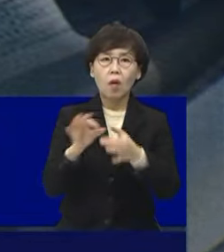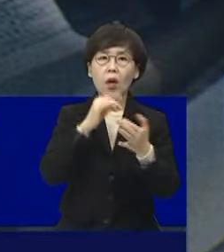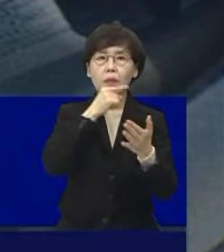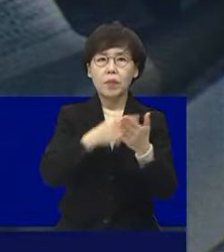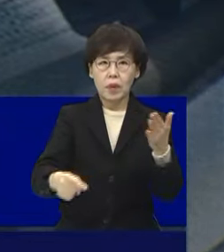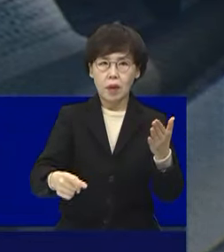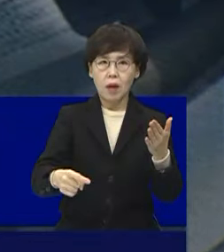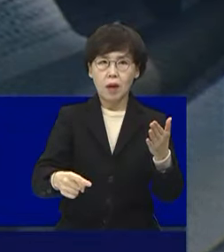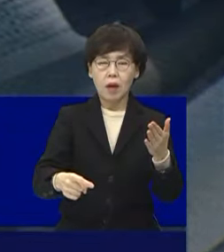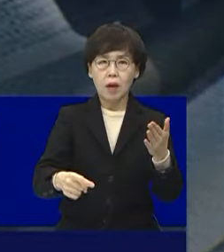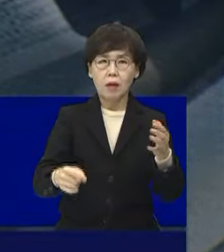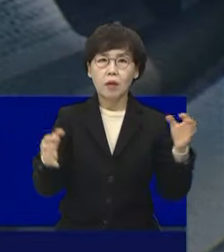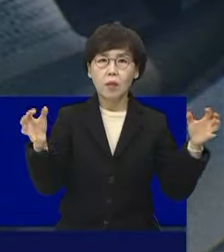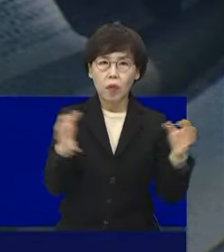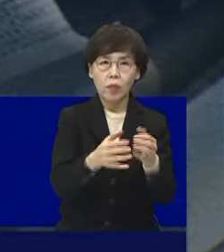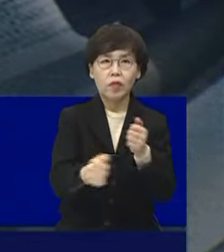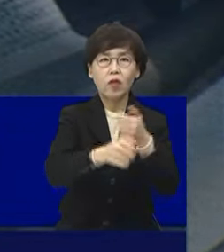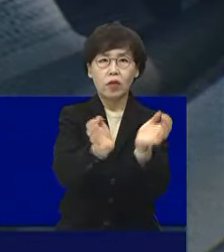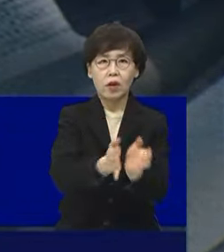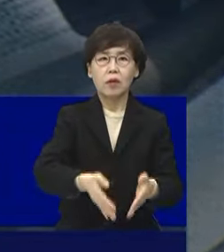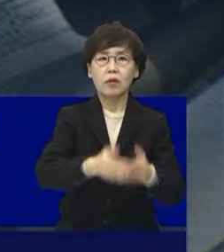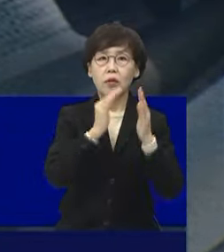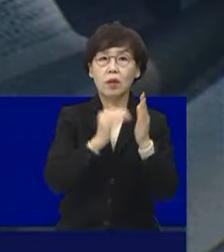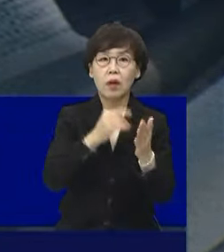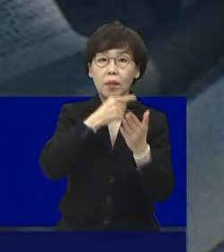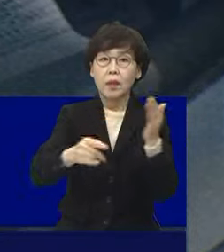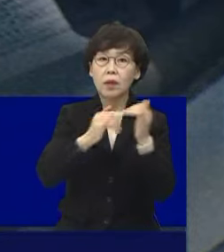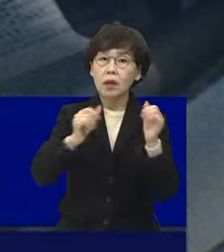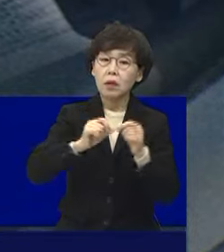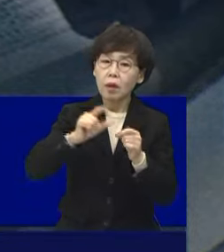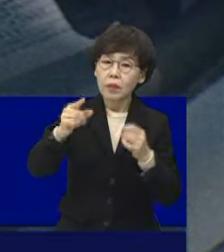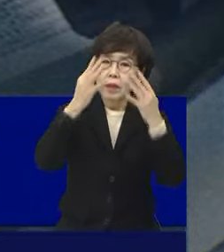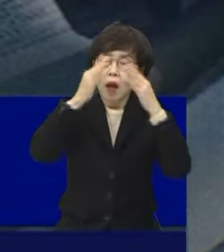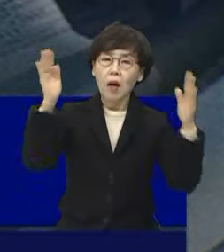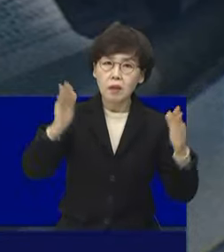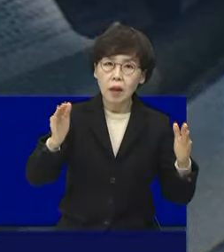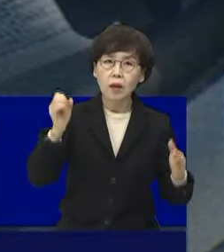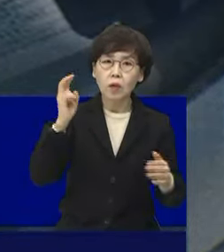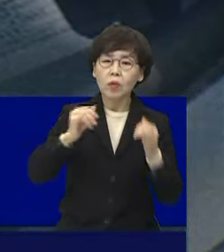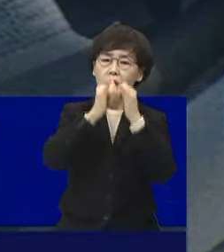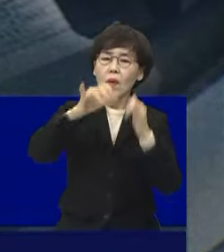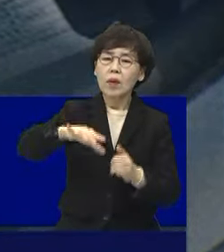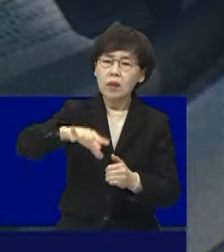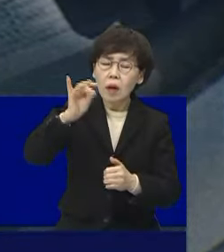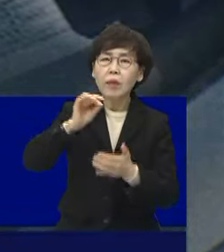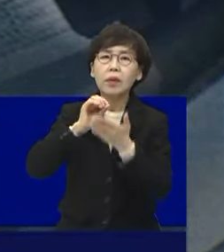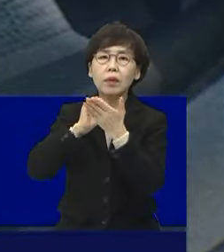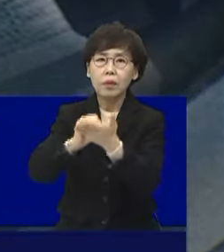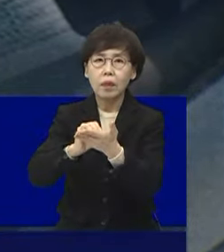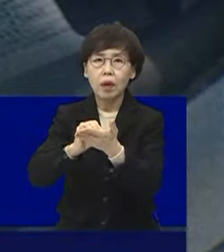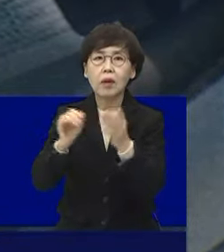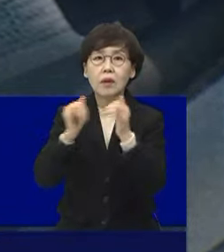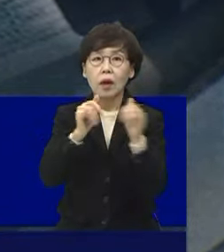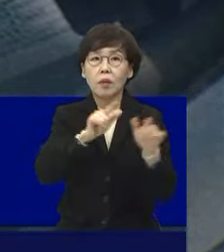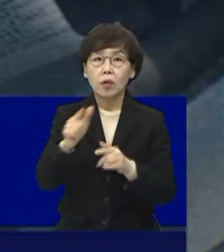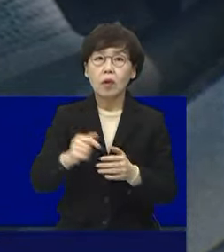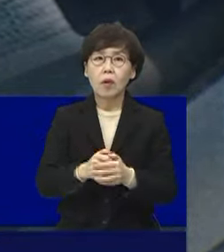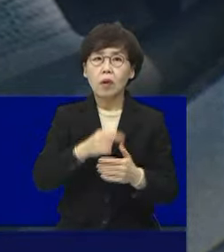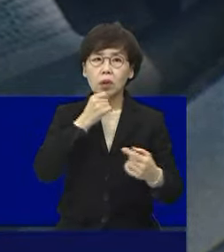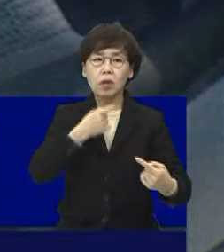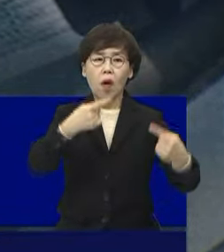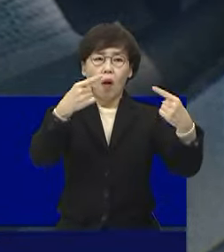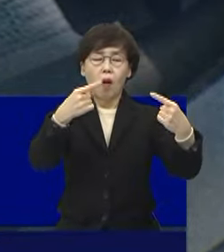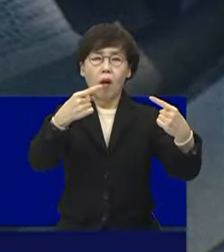피해자 대책위원회가 만들어졌습니다. 피해자 대부분이 대학생과 사회 초년생들로 다가오는 설